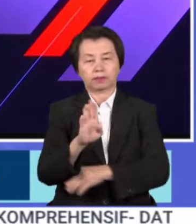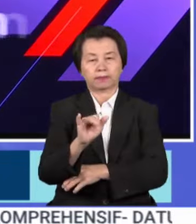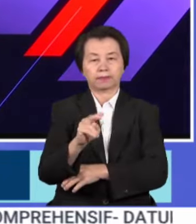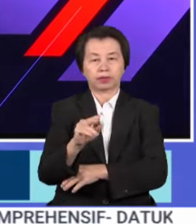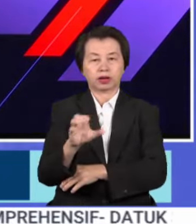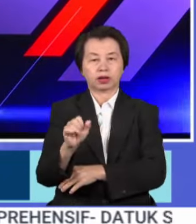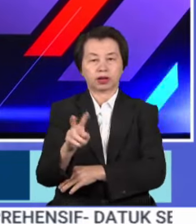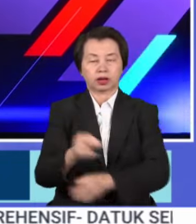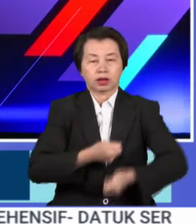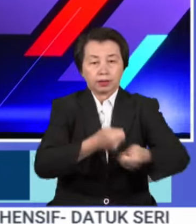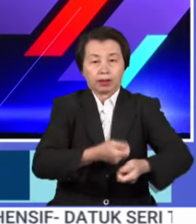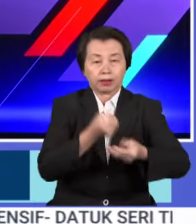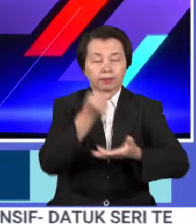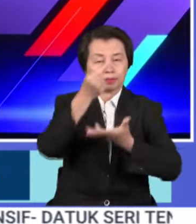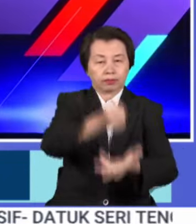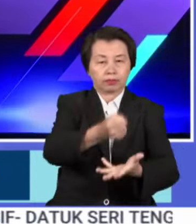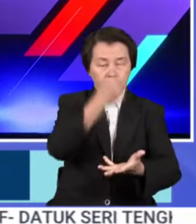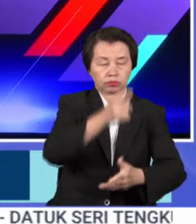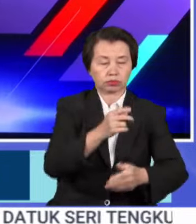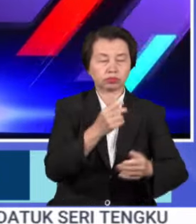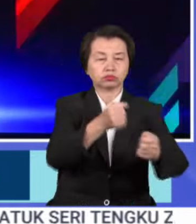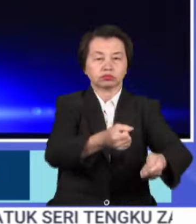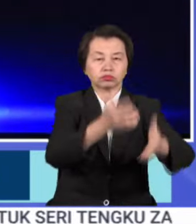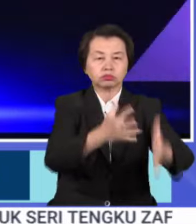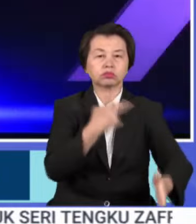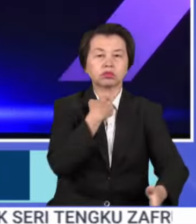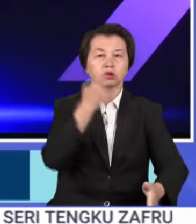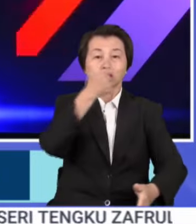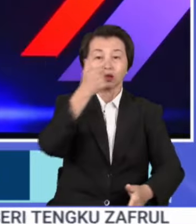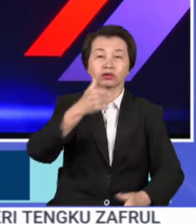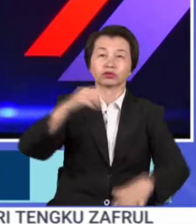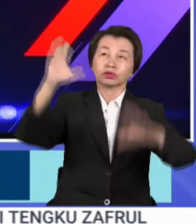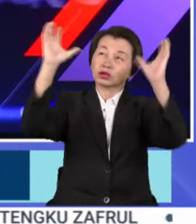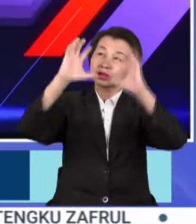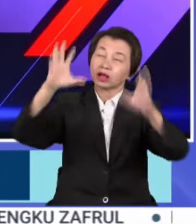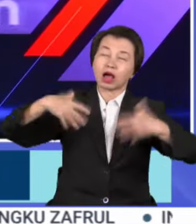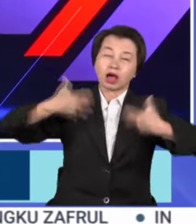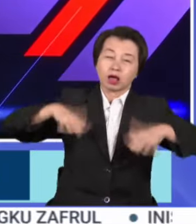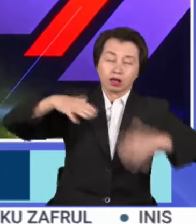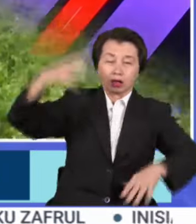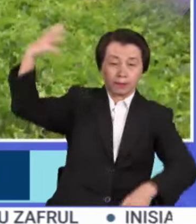pertanian diperuntukkan bagi petani yang terjejas akibat musim cuaca panas.